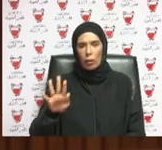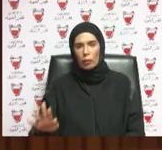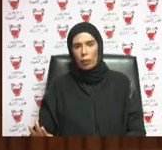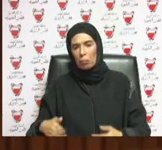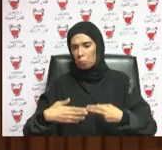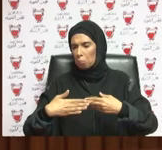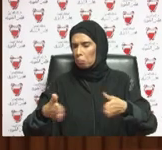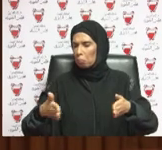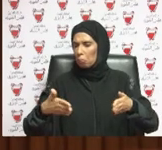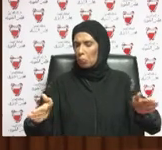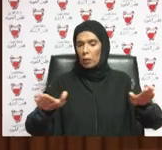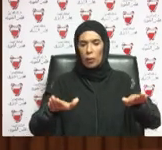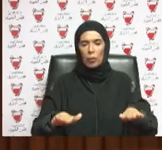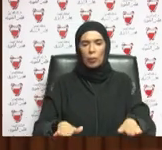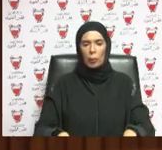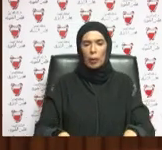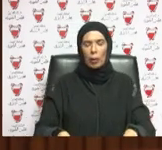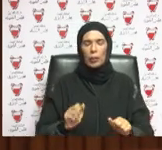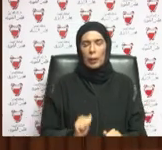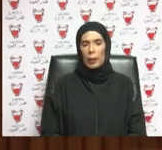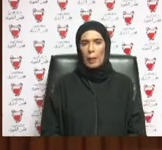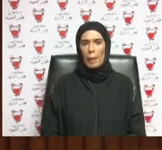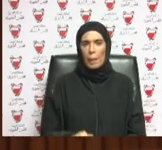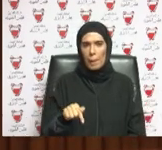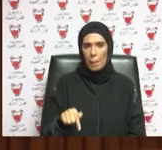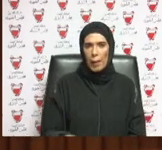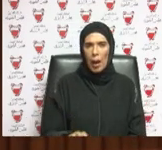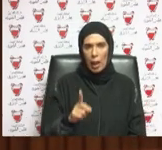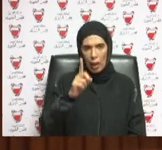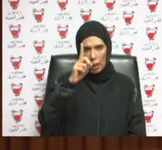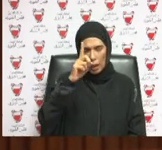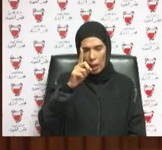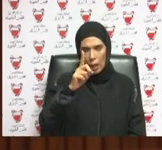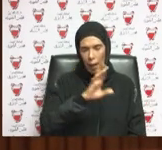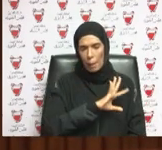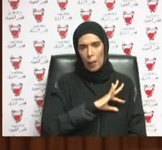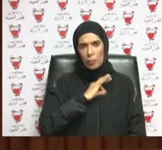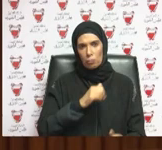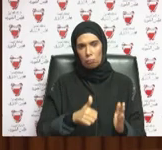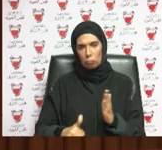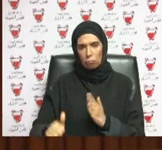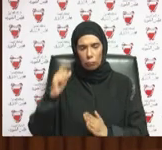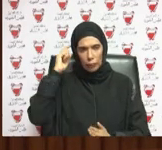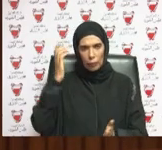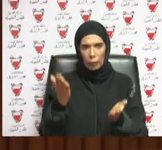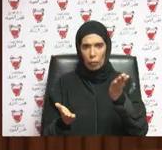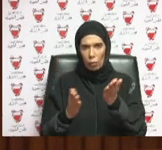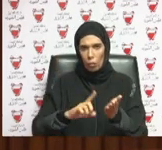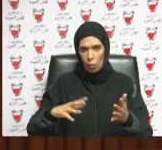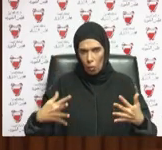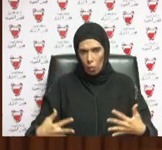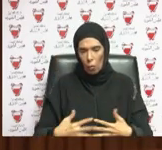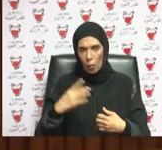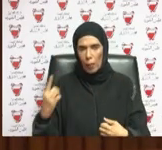مفتوحة إلى كل من قصده، وكان رحمه الله قائداً حكيماً موحدا